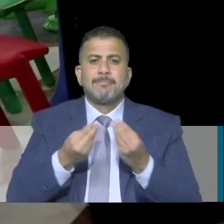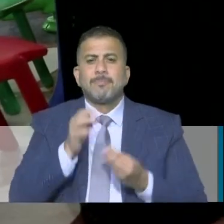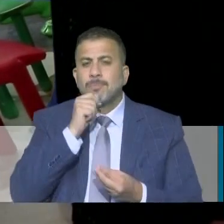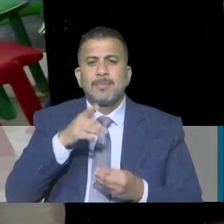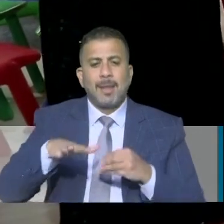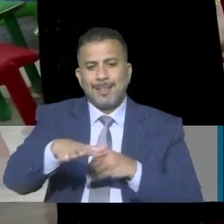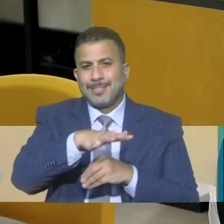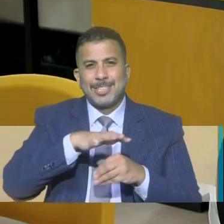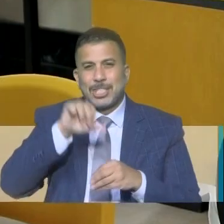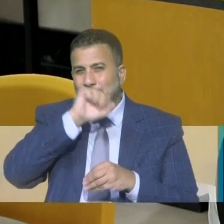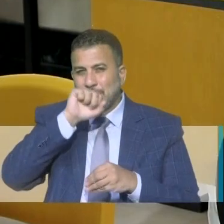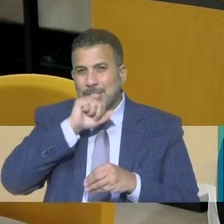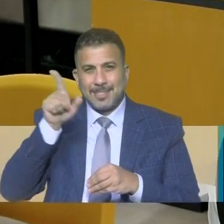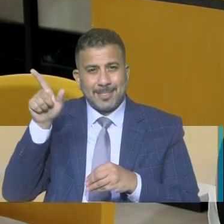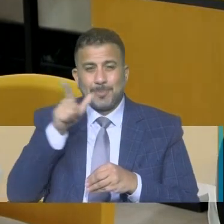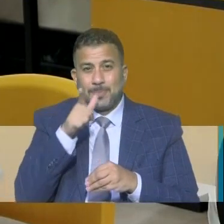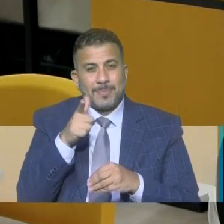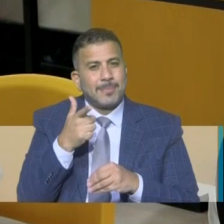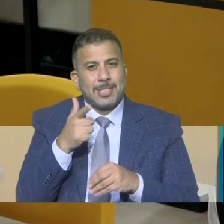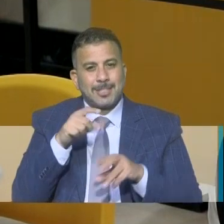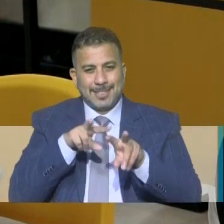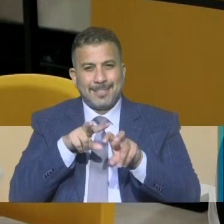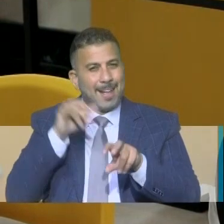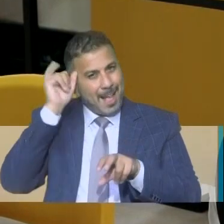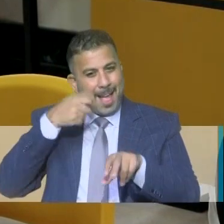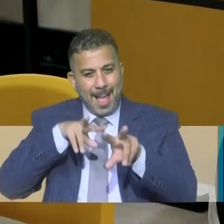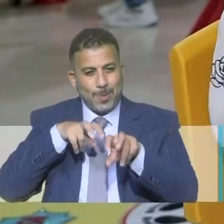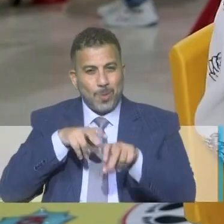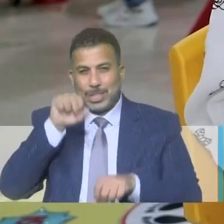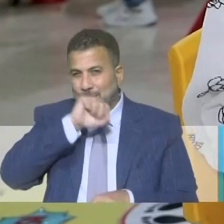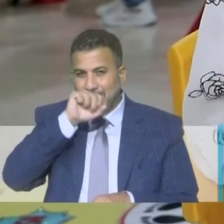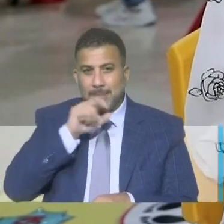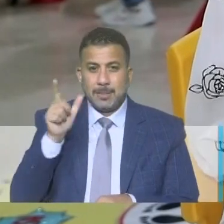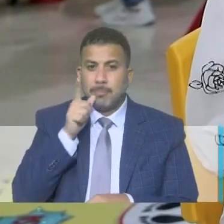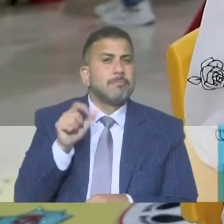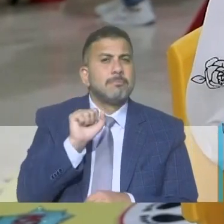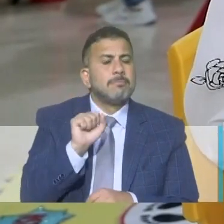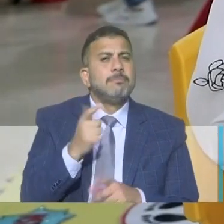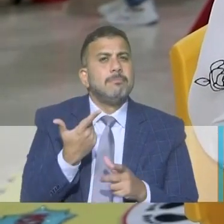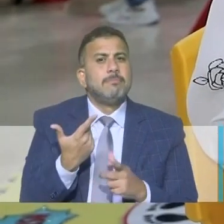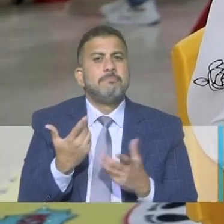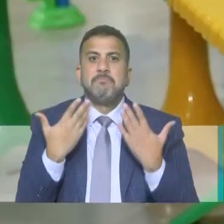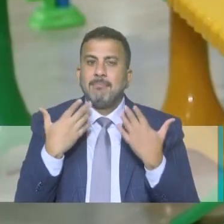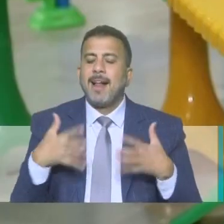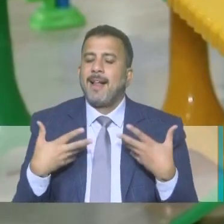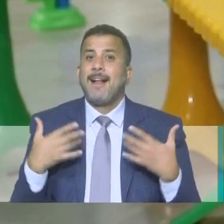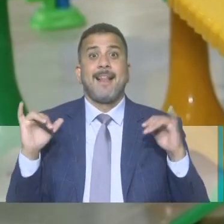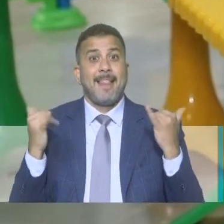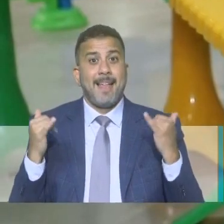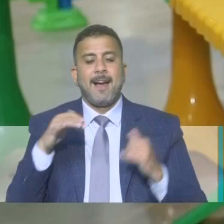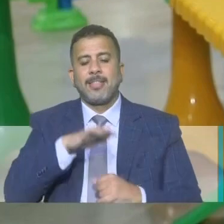الطبيعية بالشارقة وبتنظيمها هذه الفعالية في المركز حرصت على توفير جو من المرح